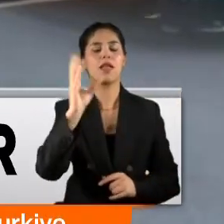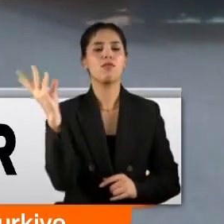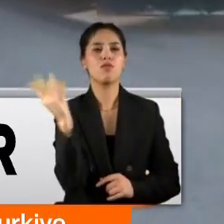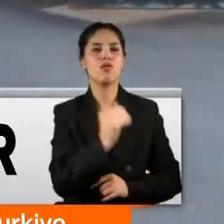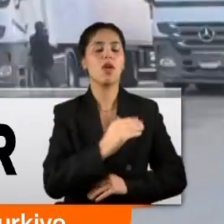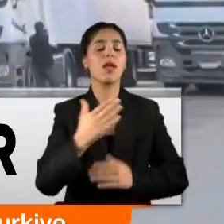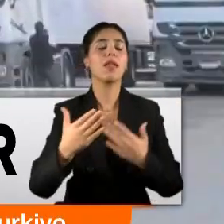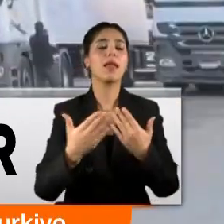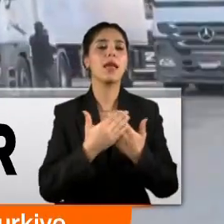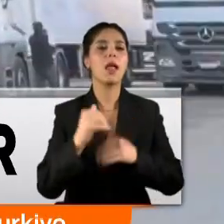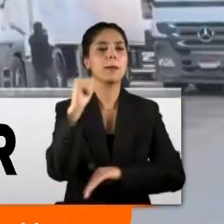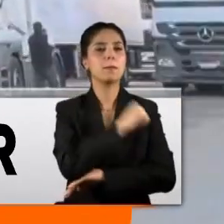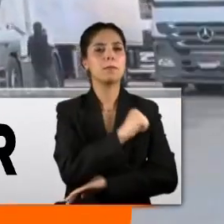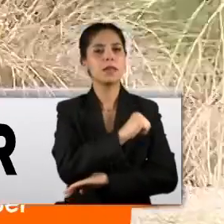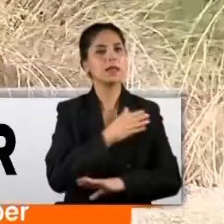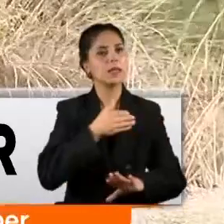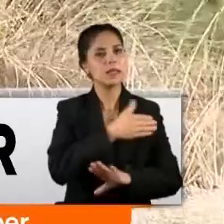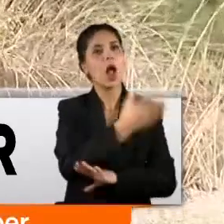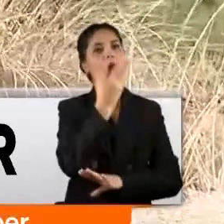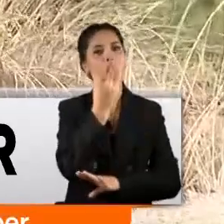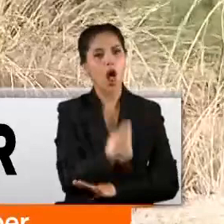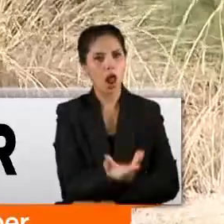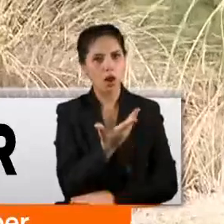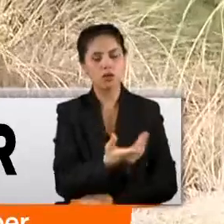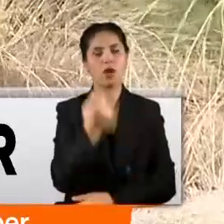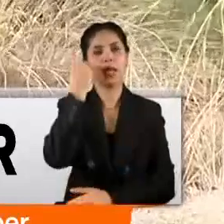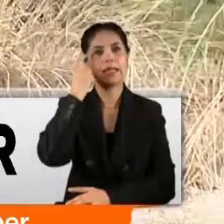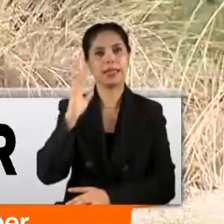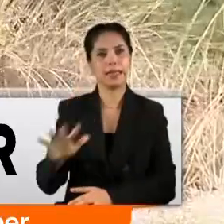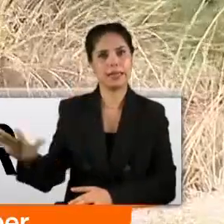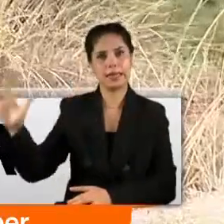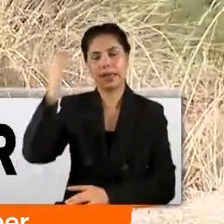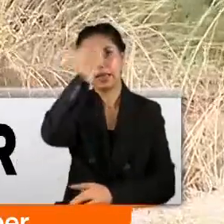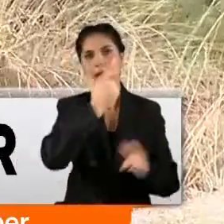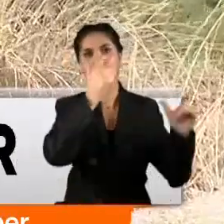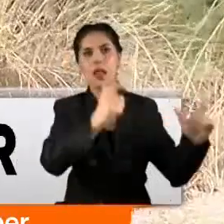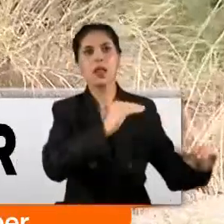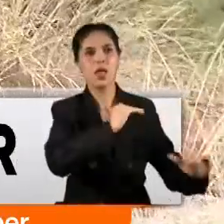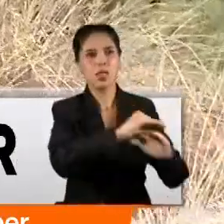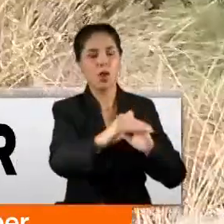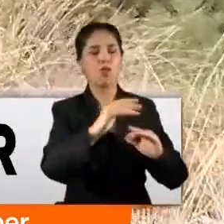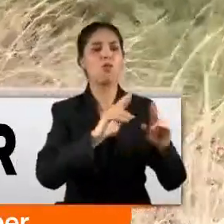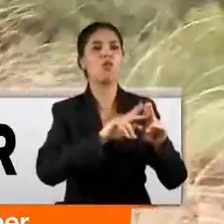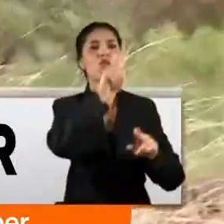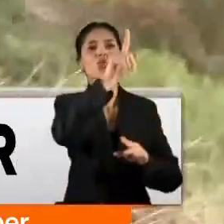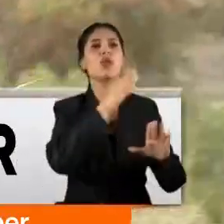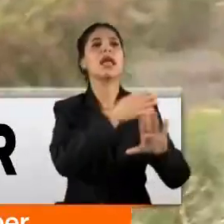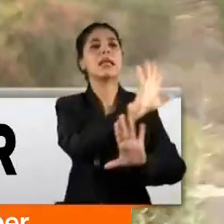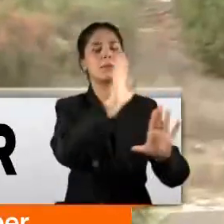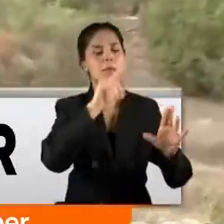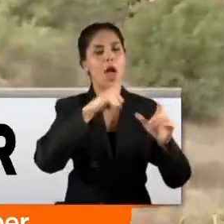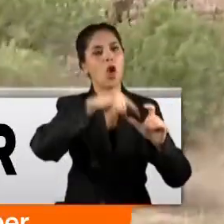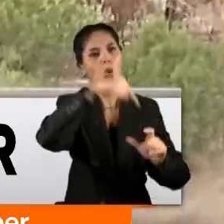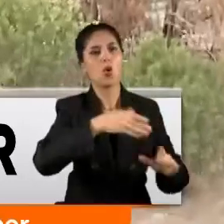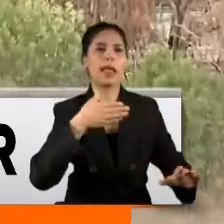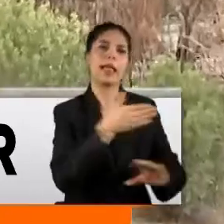olması da sevindiren maddeler arasında. İsrail, Gazze'lilere kuzeyden güneye inin çağrısı yapmış, göç yolunda yine